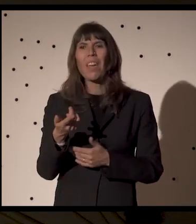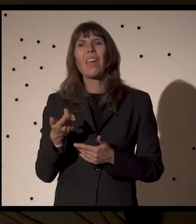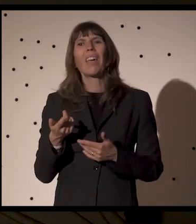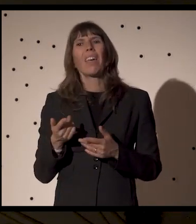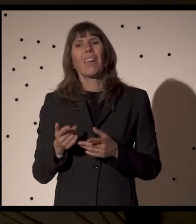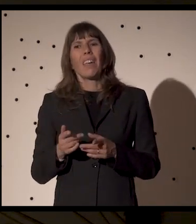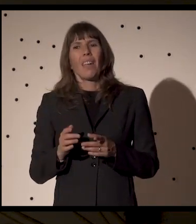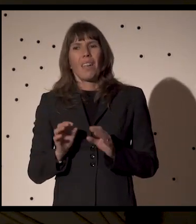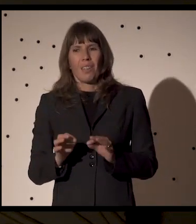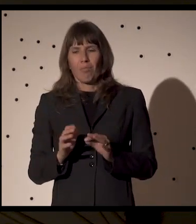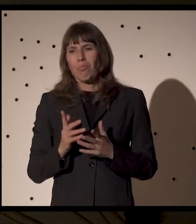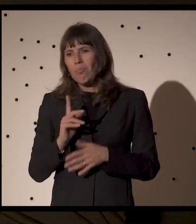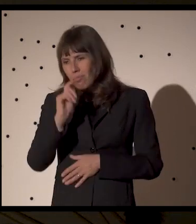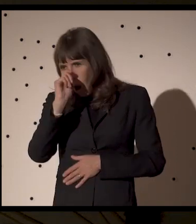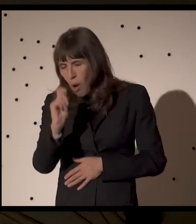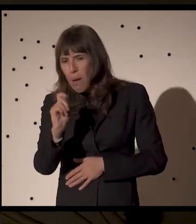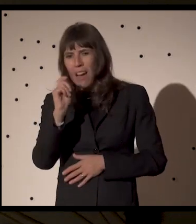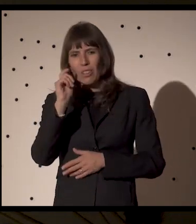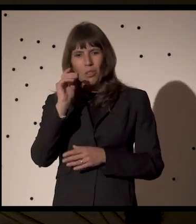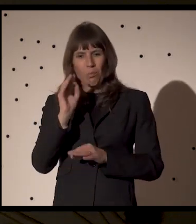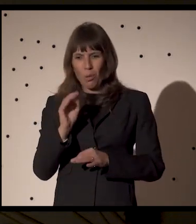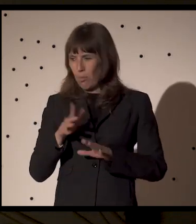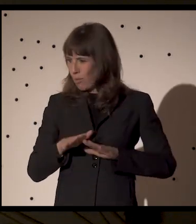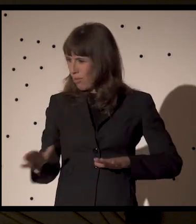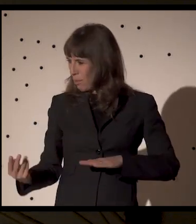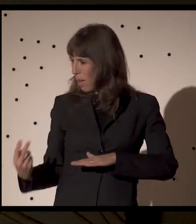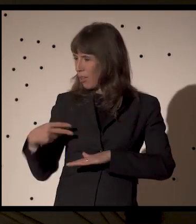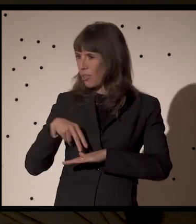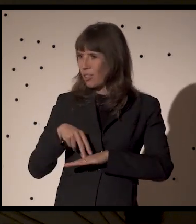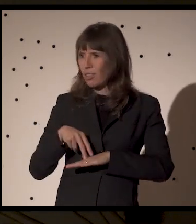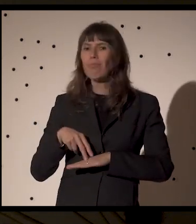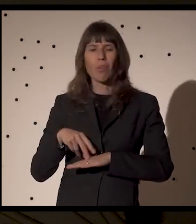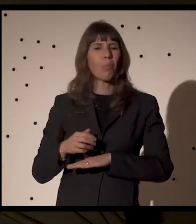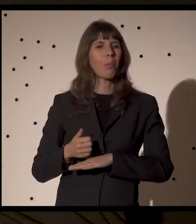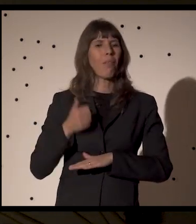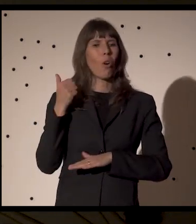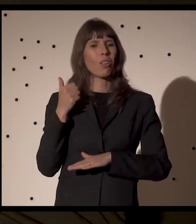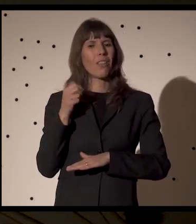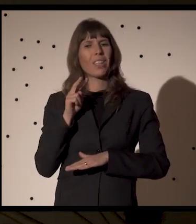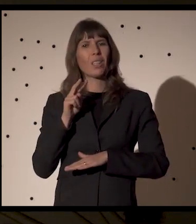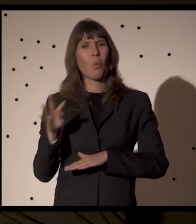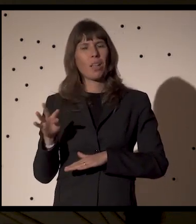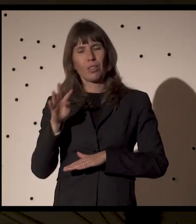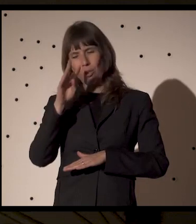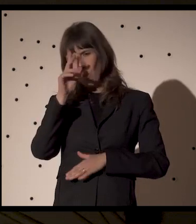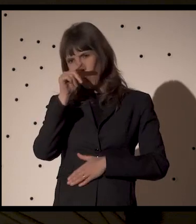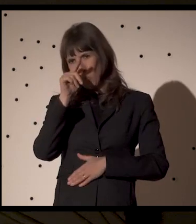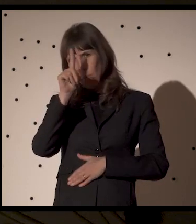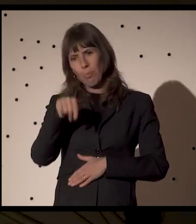fatto che lo spettacolo ha debuttato su questo palcoscenico il 24 luglio del 1947